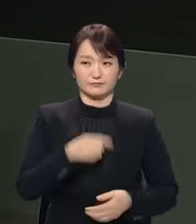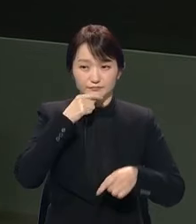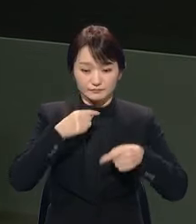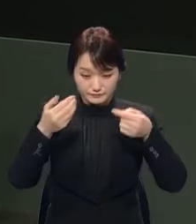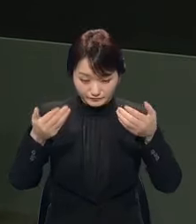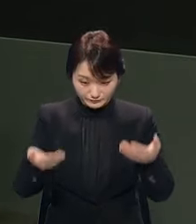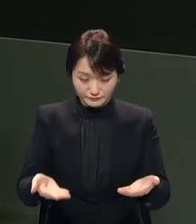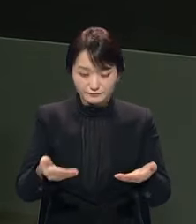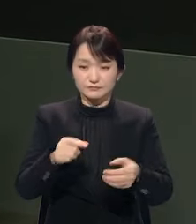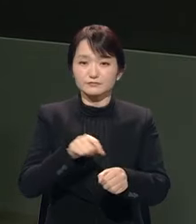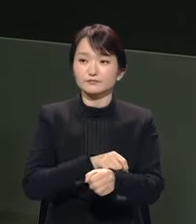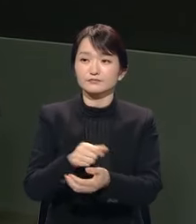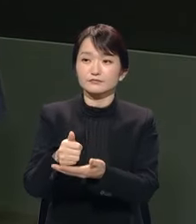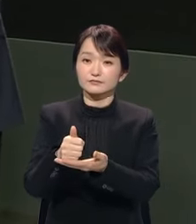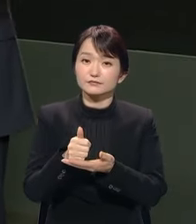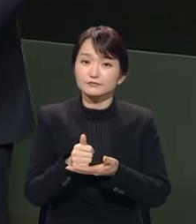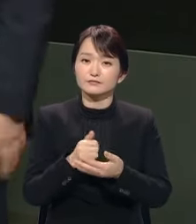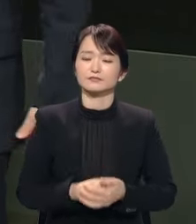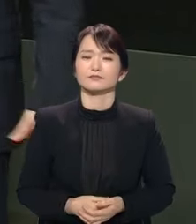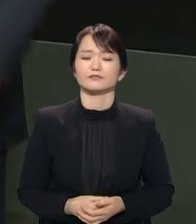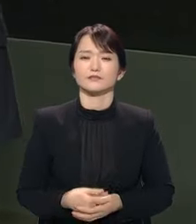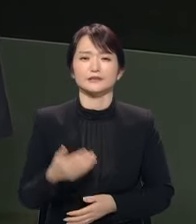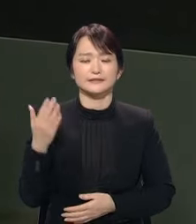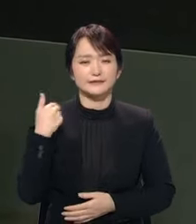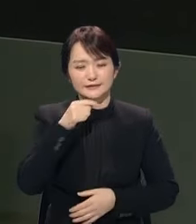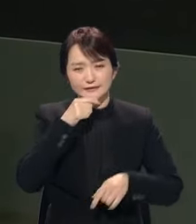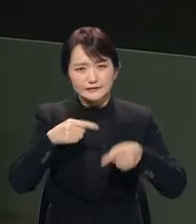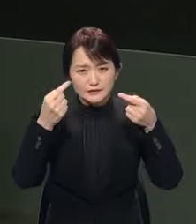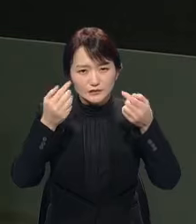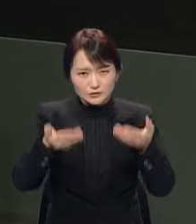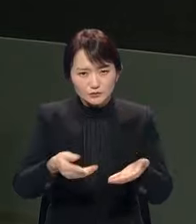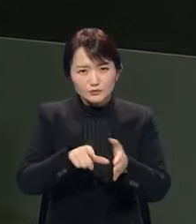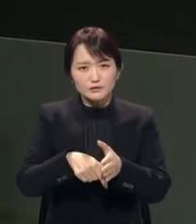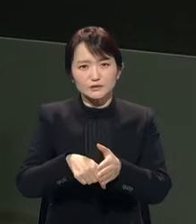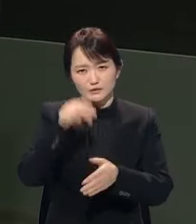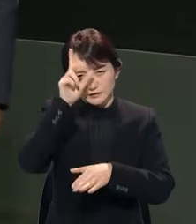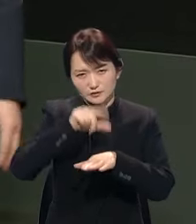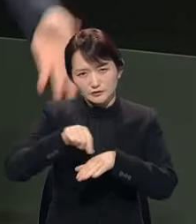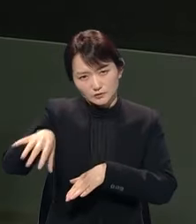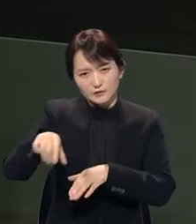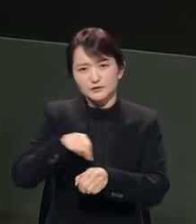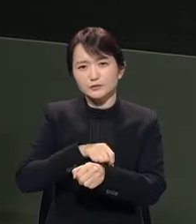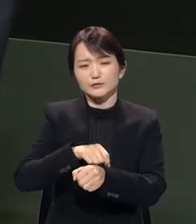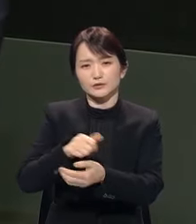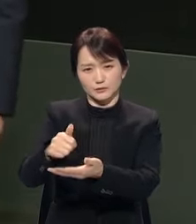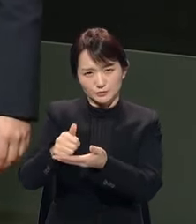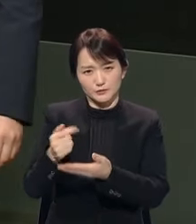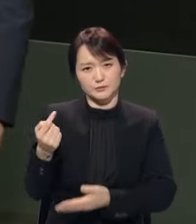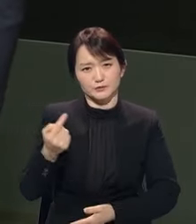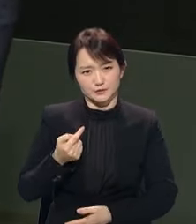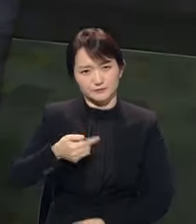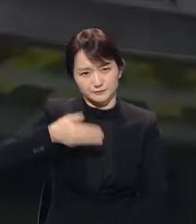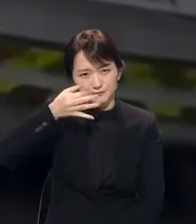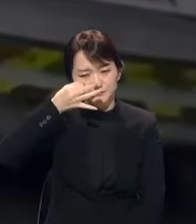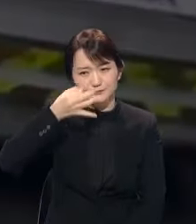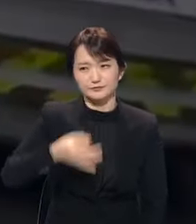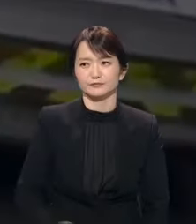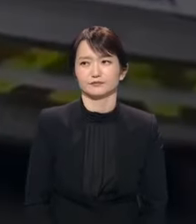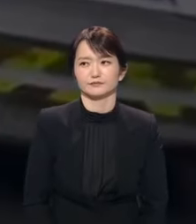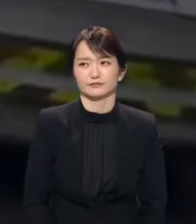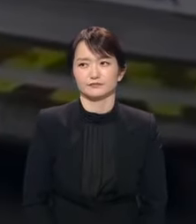설 연휴 특별 손님입니다. 자, 지난 설 연휴에 한 지구대 앞으로 특별한 손님이 왔다는 겁니다. 영상 보시죠.